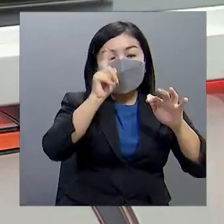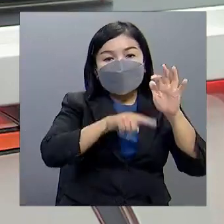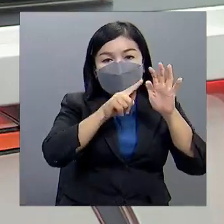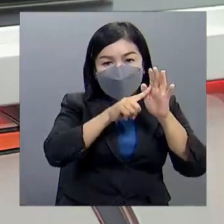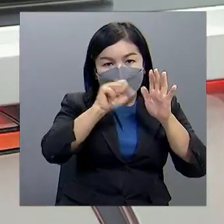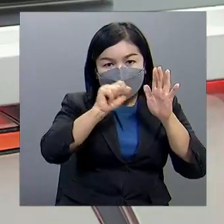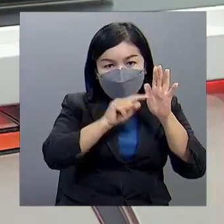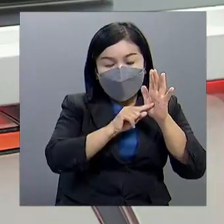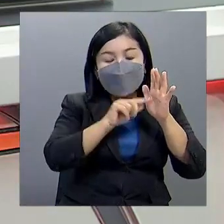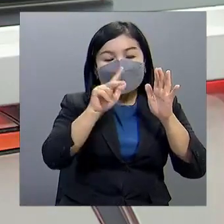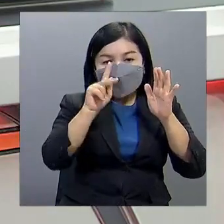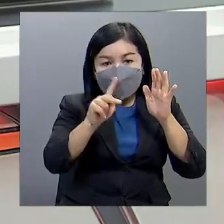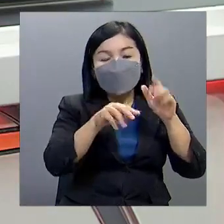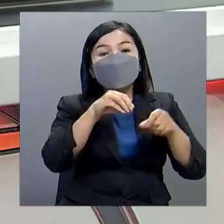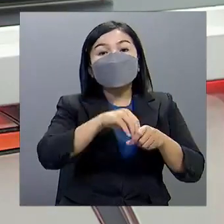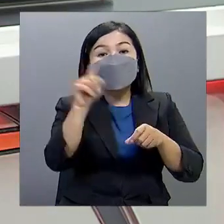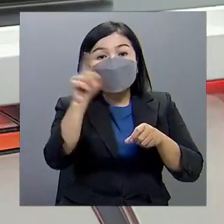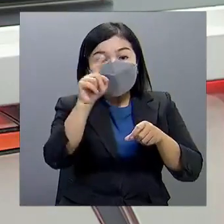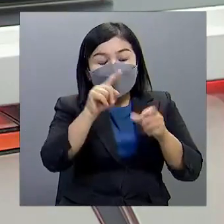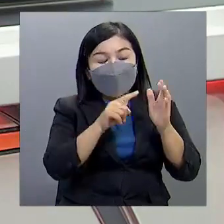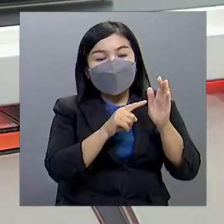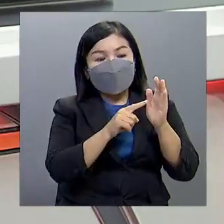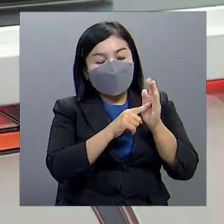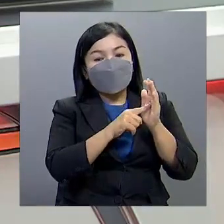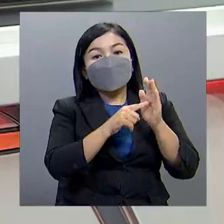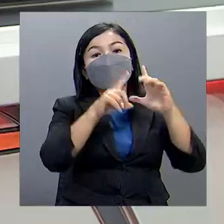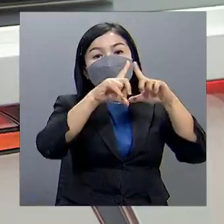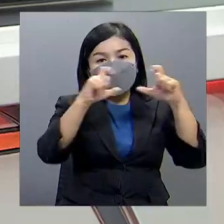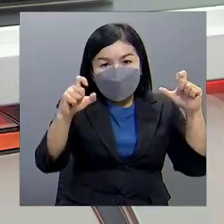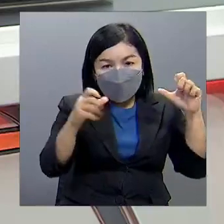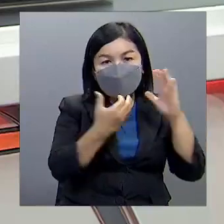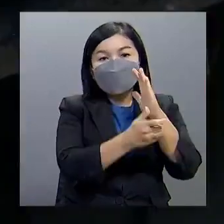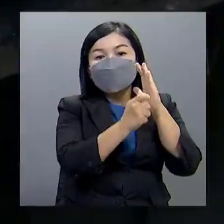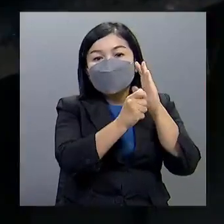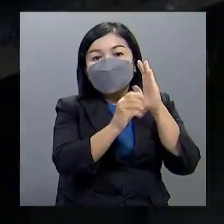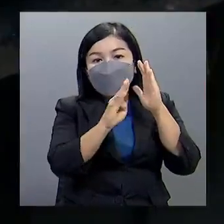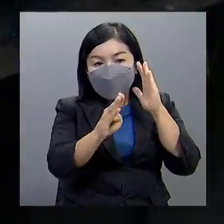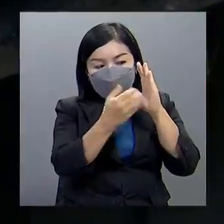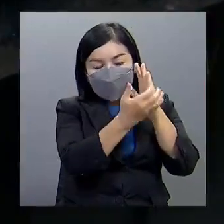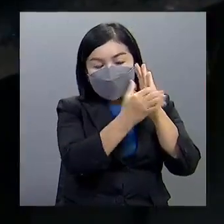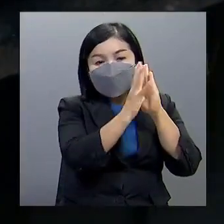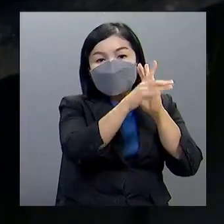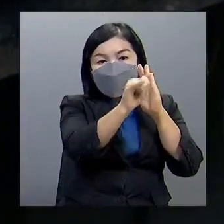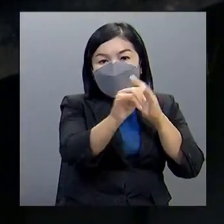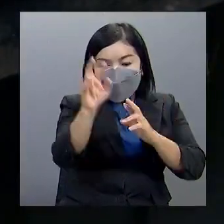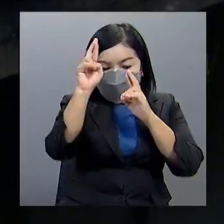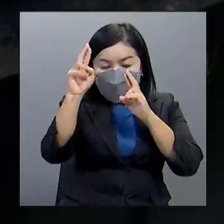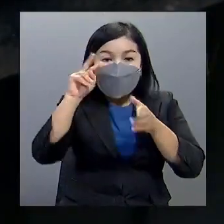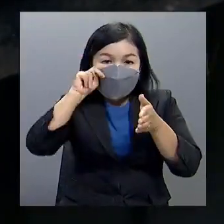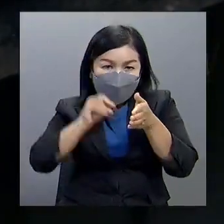น้ำชีและแม่น้ำมูลในจังหวัดชัยภูมิและอุบลราชธานีเสี่ยงล้นตลิ่งค่ะวันนี้กรม